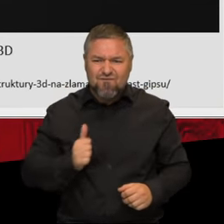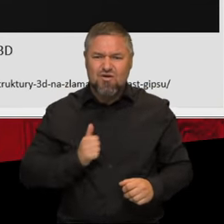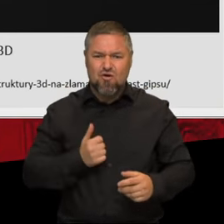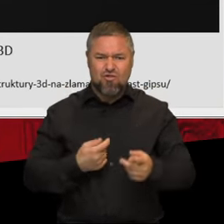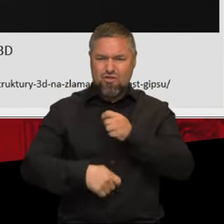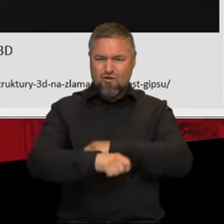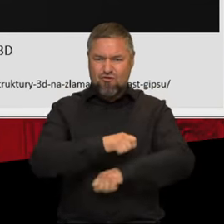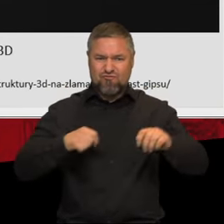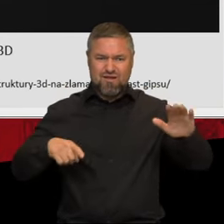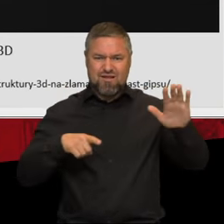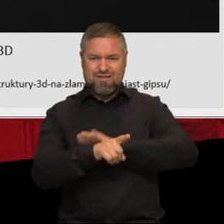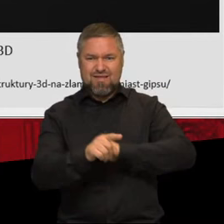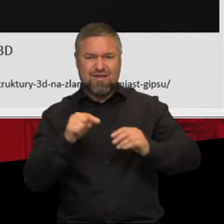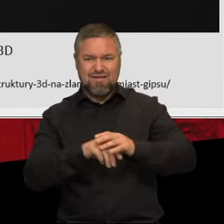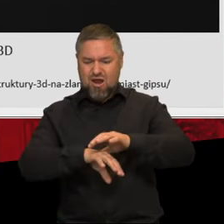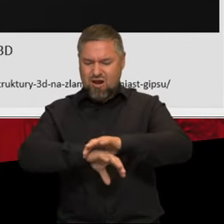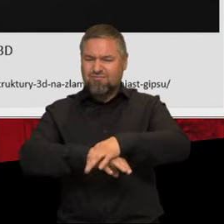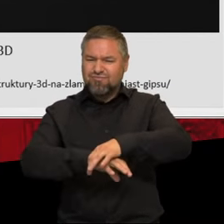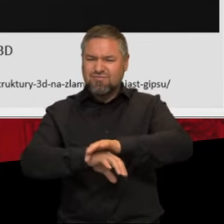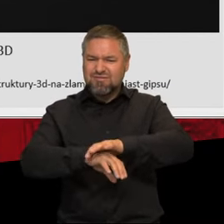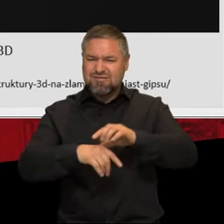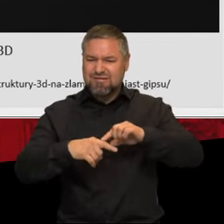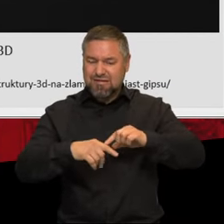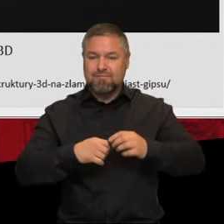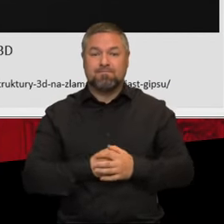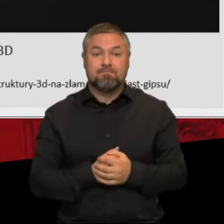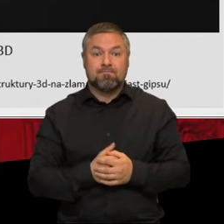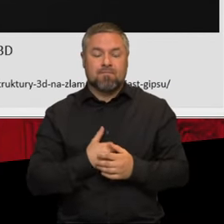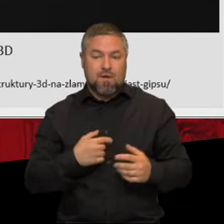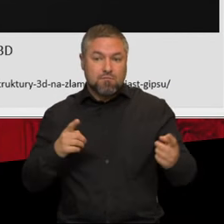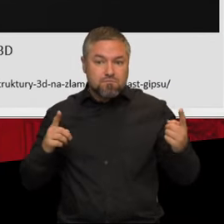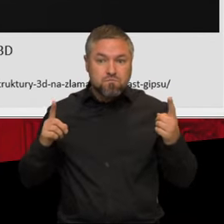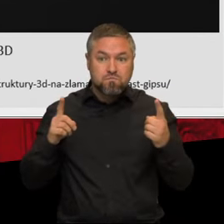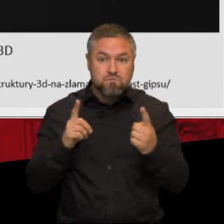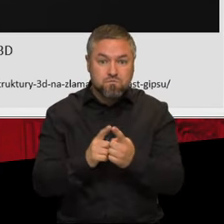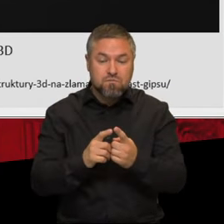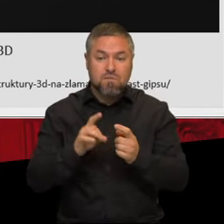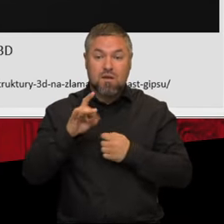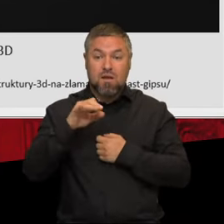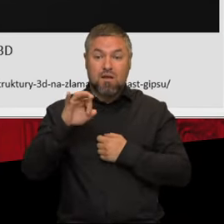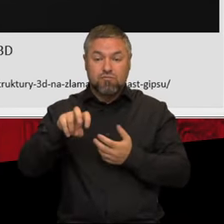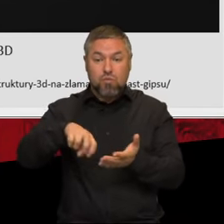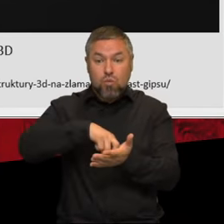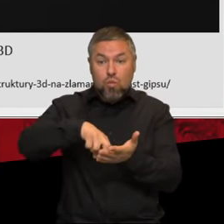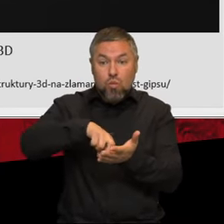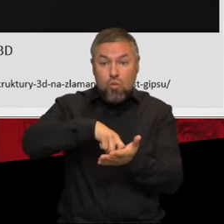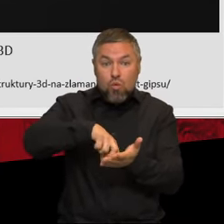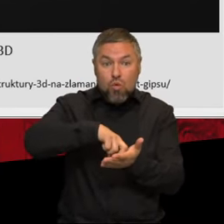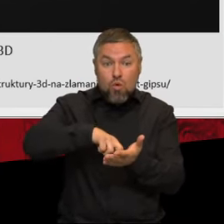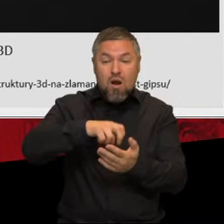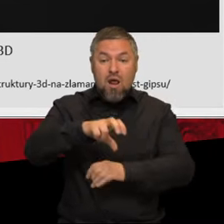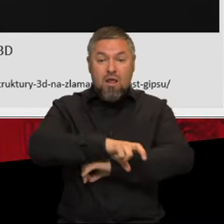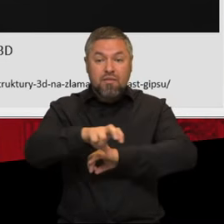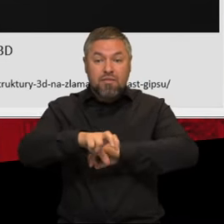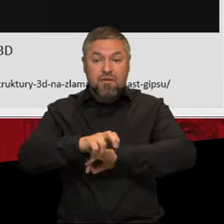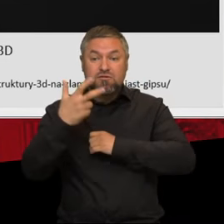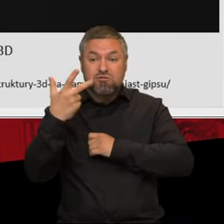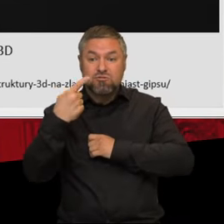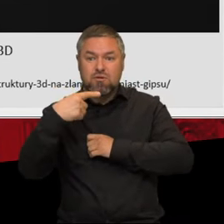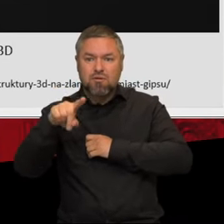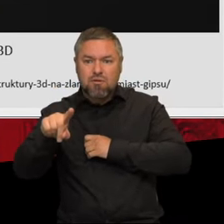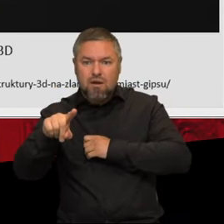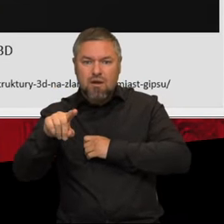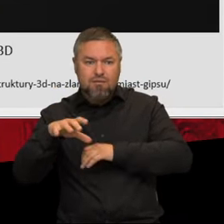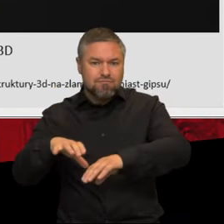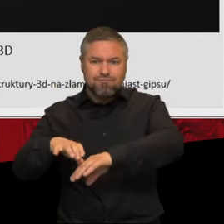komfortowe rozwiązania dla tego typu urazów. I natknęłam się na gips drukowany za pomocą technologii druku 3D.